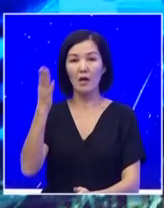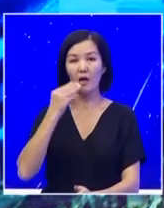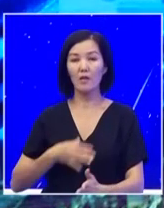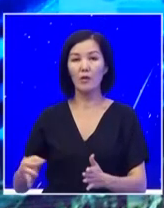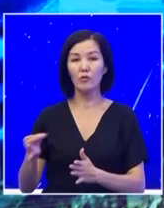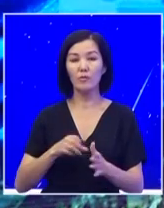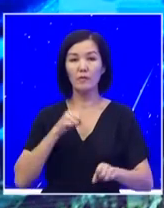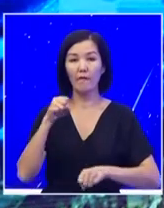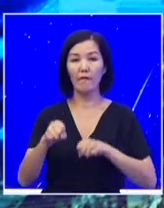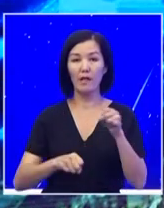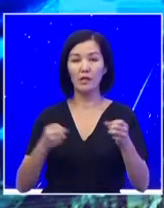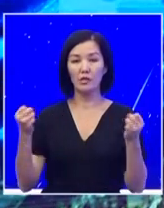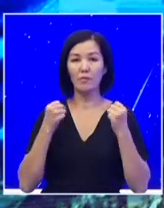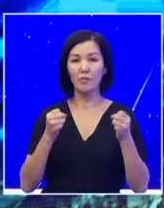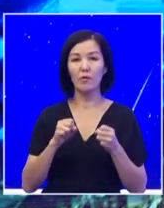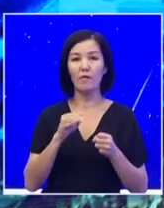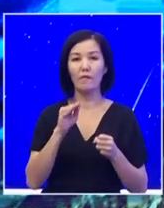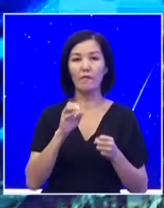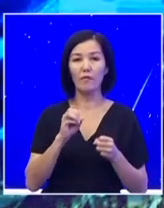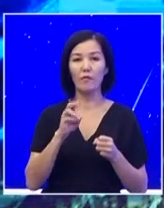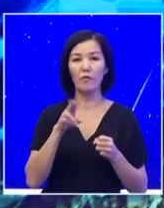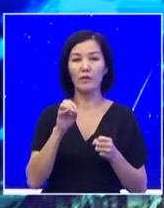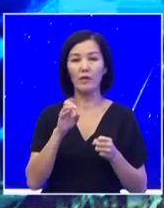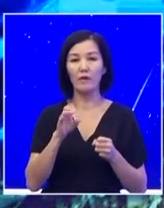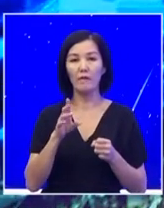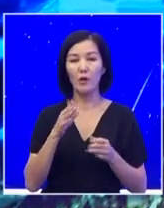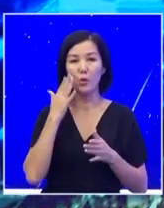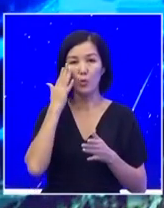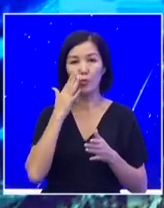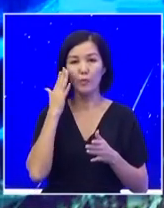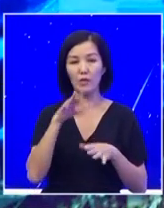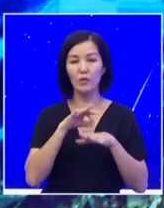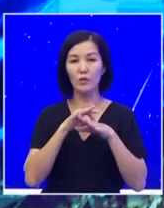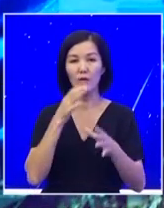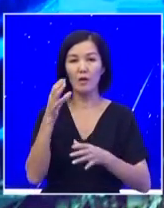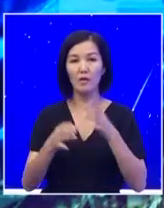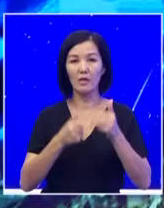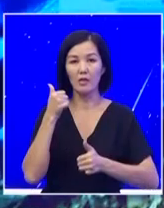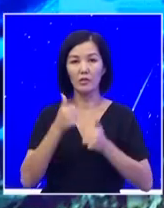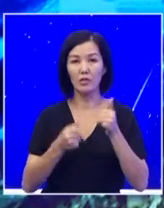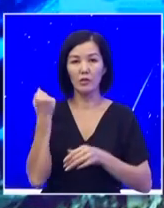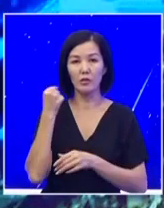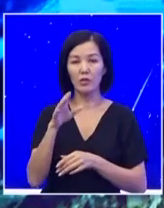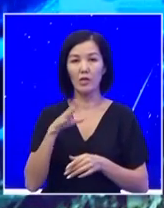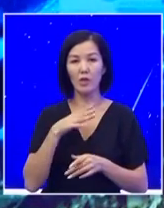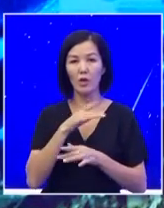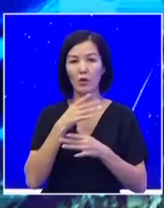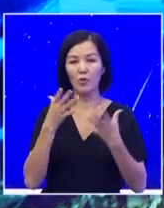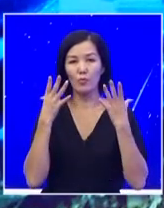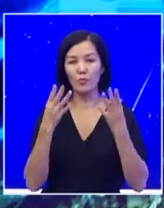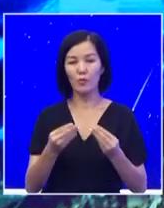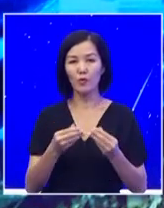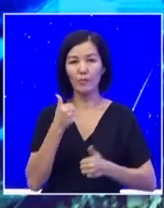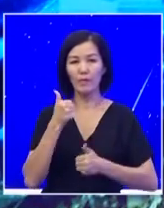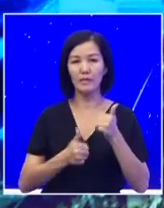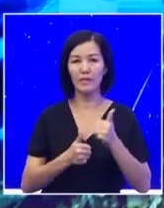Алматы облысының велошабандозы Евгений Федоров Румынияда өткен халықаралық жарыста жүлдегер атанды. Ол көпкүндік бәсекенің әрбір